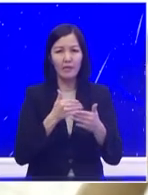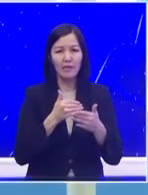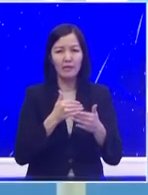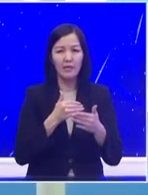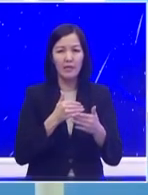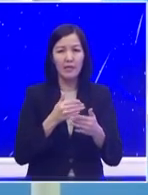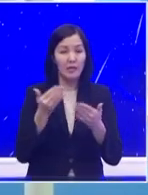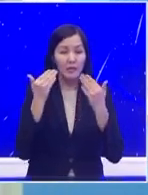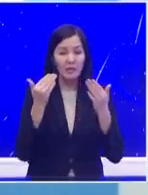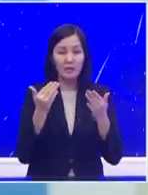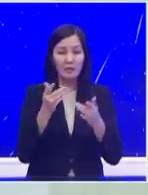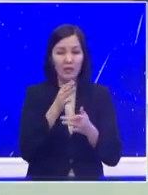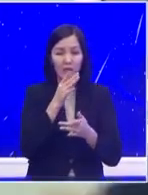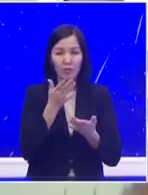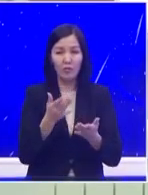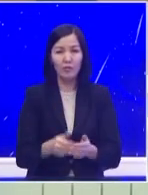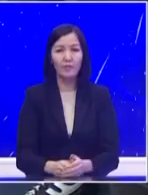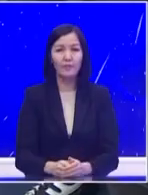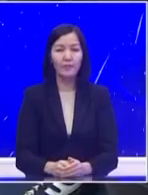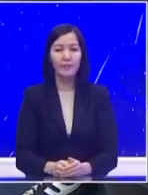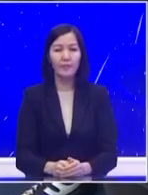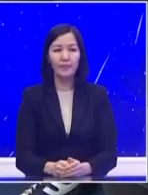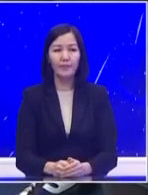на неопределенный срок.